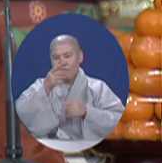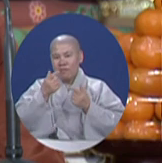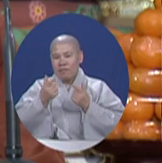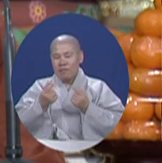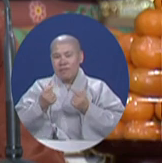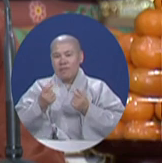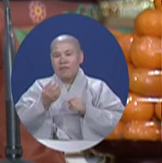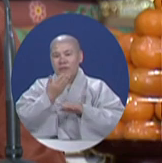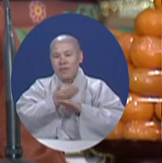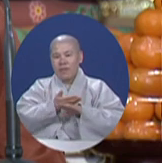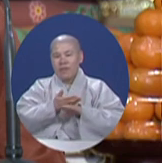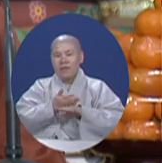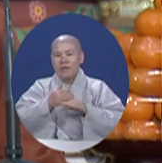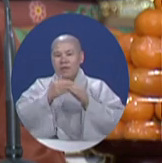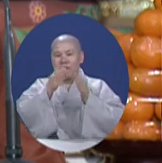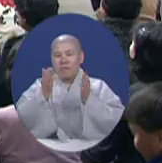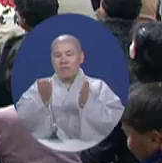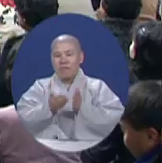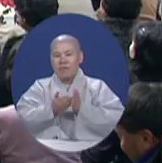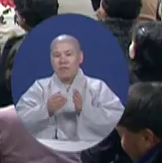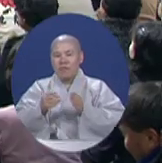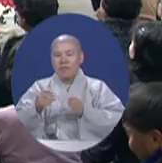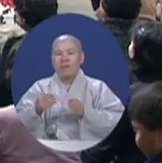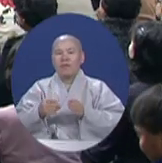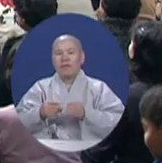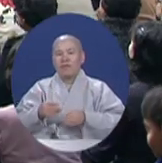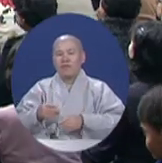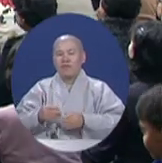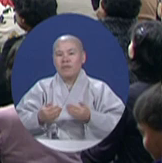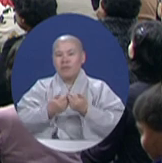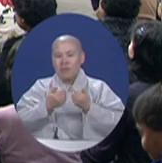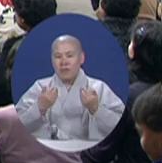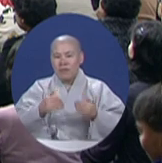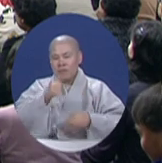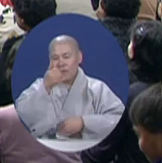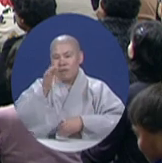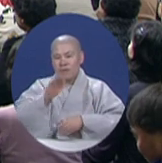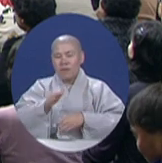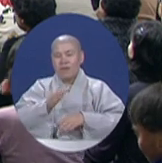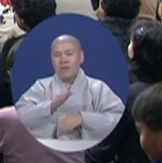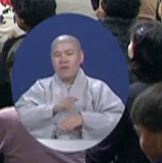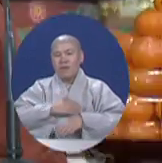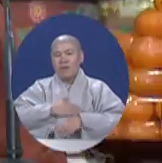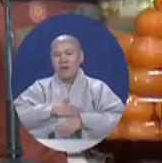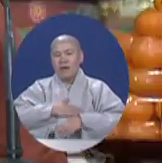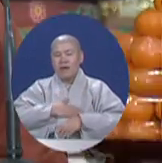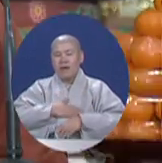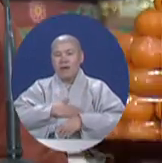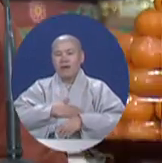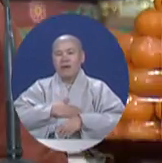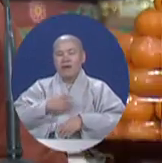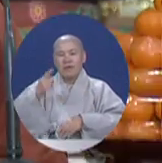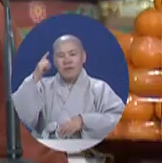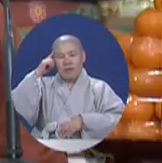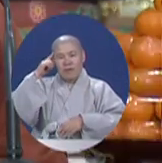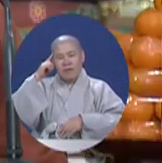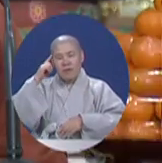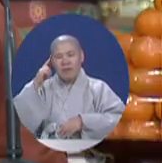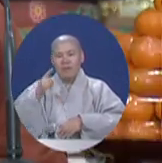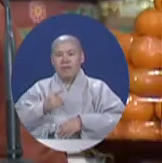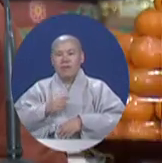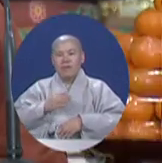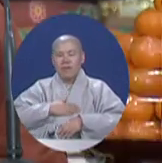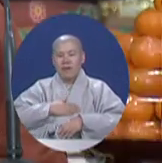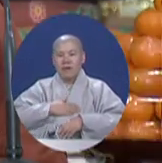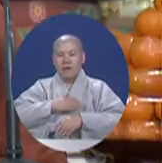그 다른 건 다 때릴 수가 있지만 자기 견해는 자기가 못 때려요. 그러면 이 잘못된